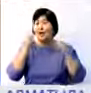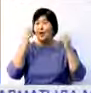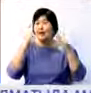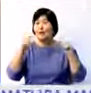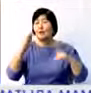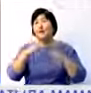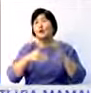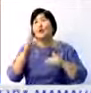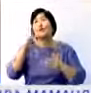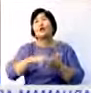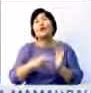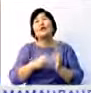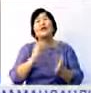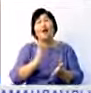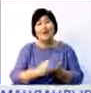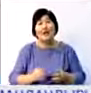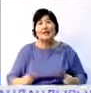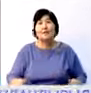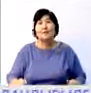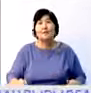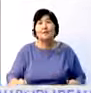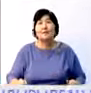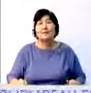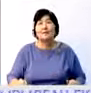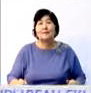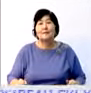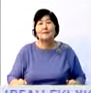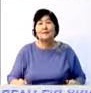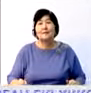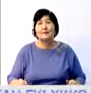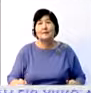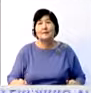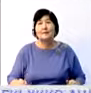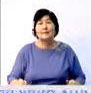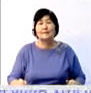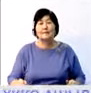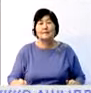салу да жоспарда бар. Әкімжан Жолтаев, Исай Шәріпов, Төрехан Қожахметов, Қызылорда телеарнасы, Қазалы ауданынан.